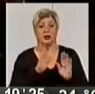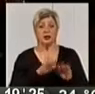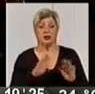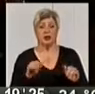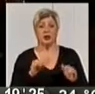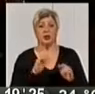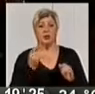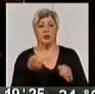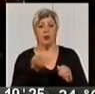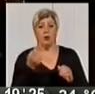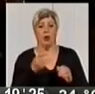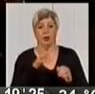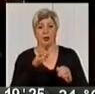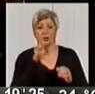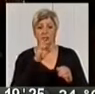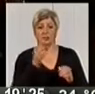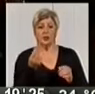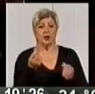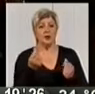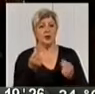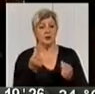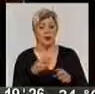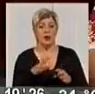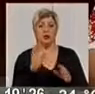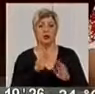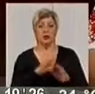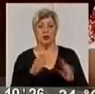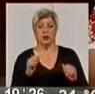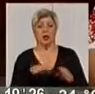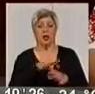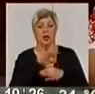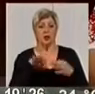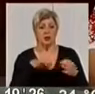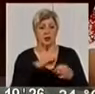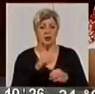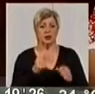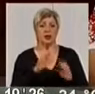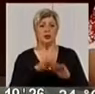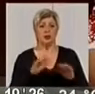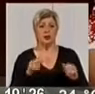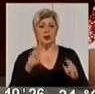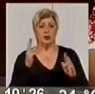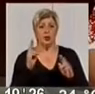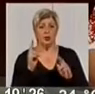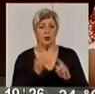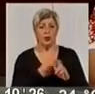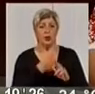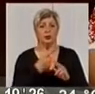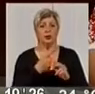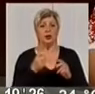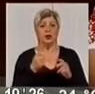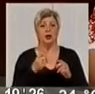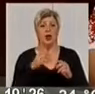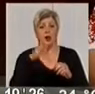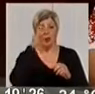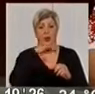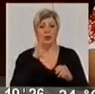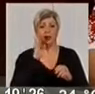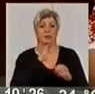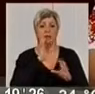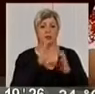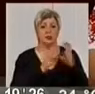це дітки-сироти, діти, які під опікою, діти, позбавлені батьківського піклування, дітки з обмеженими фізичними